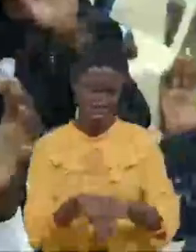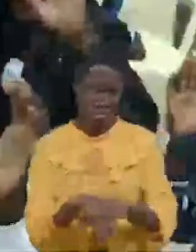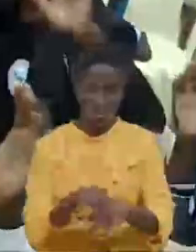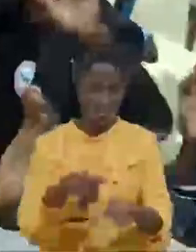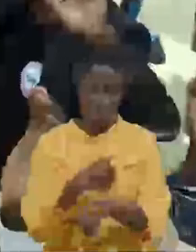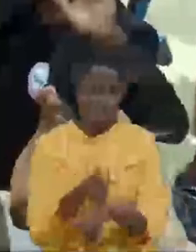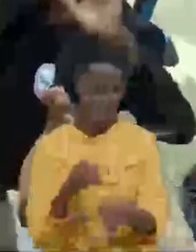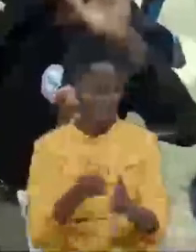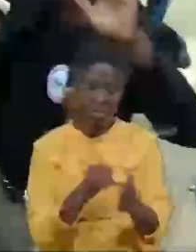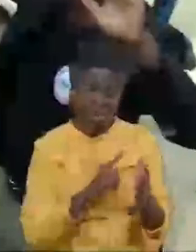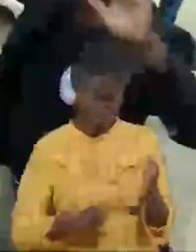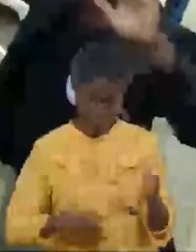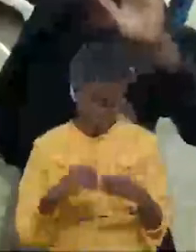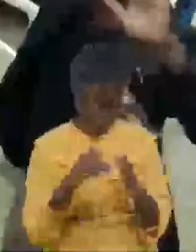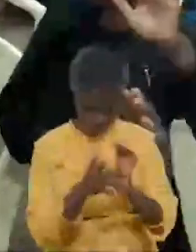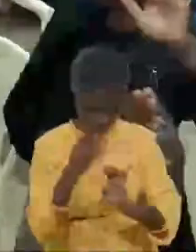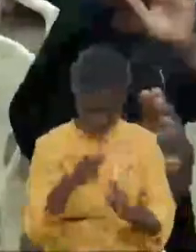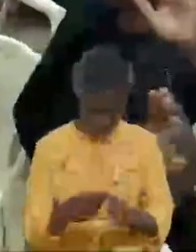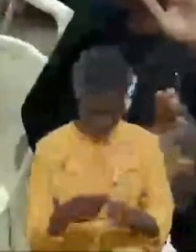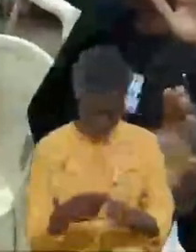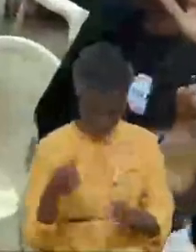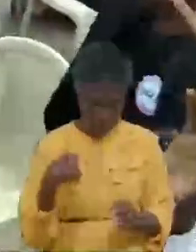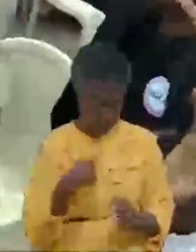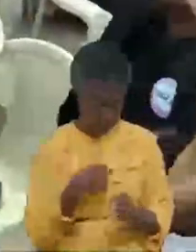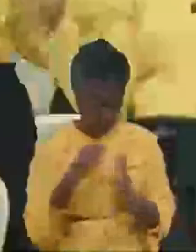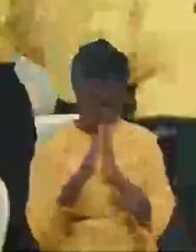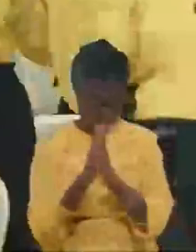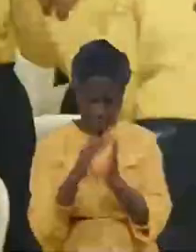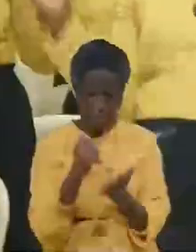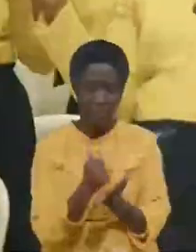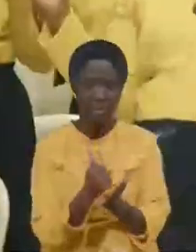Au nom de Jésus, nous prions.